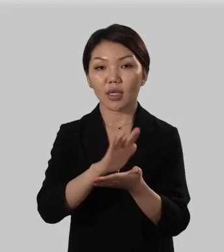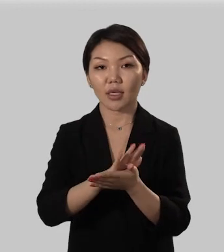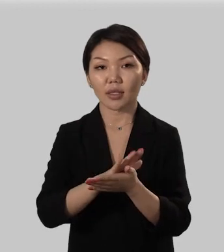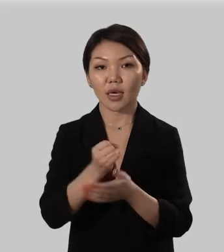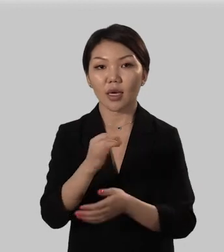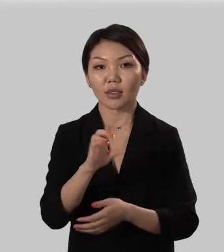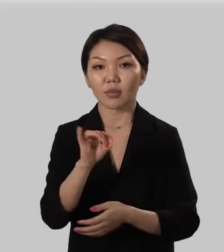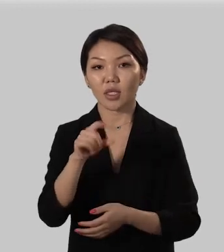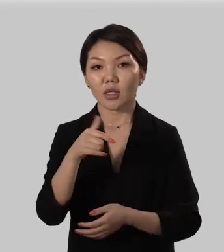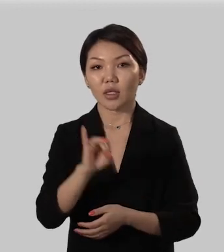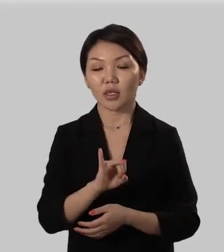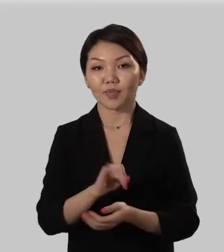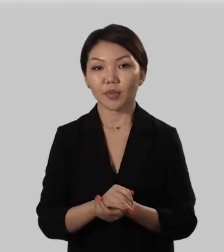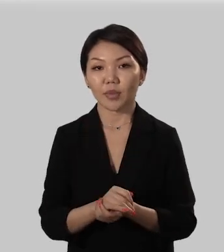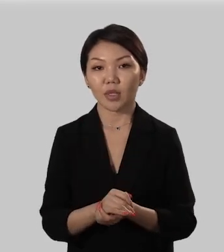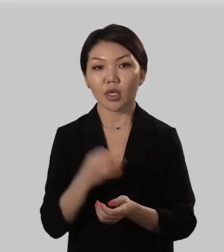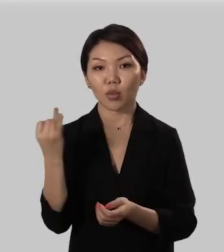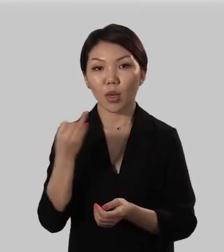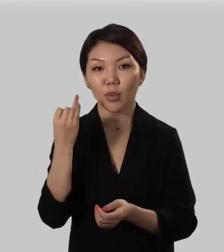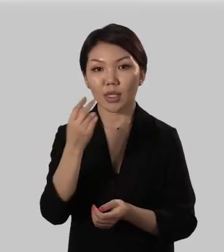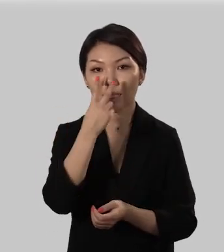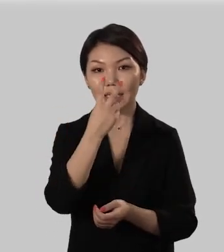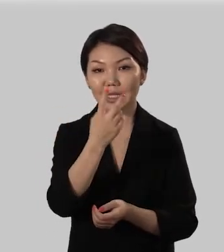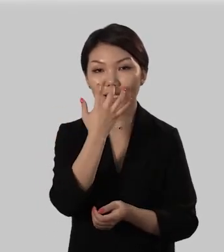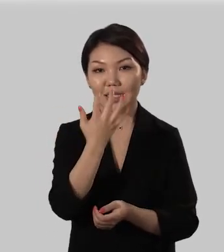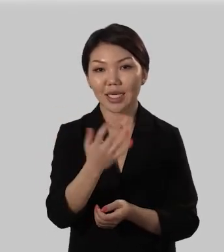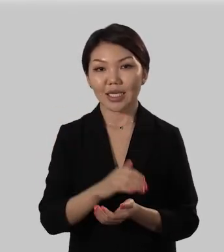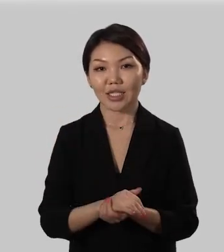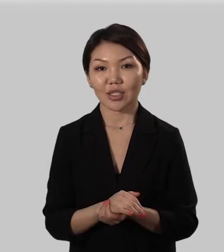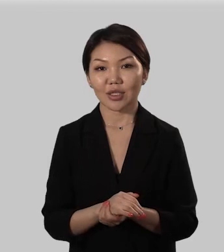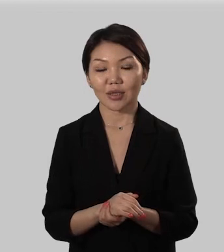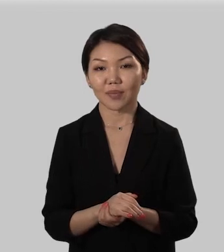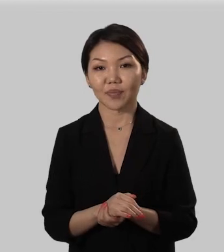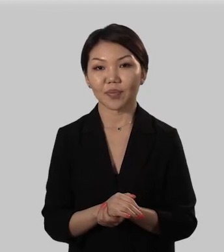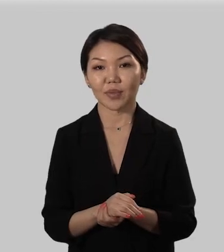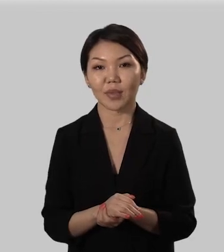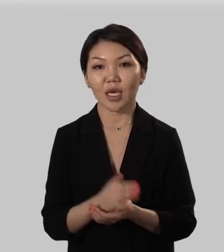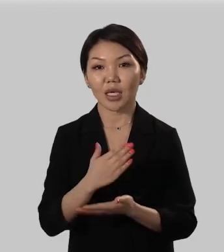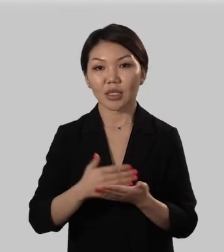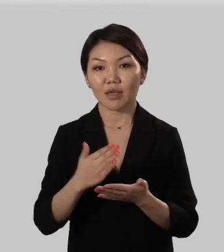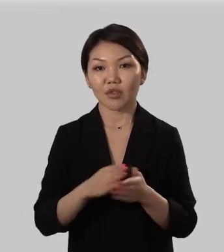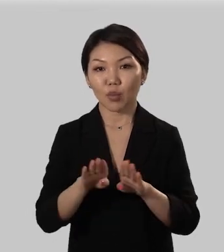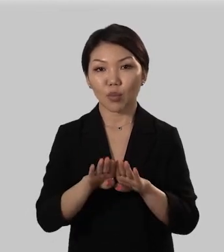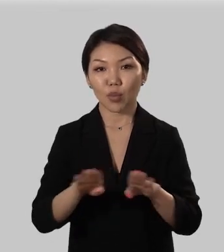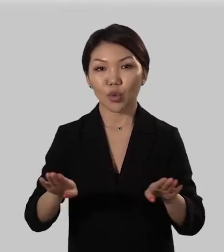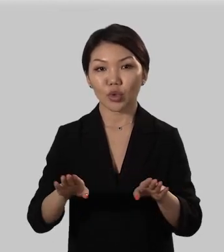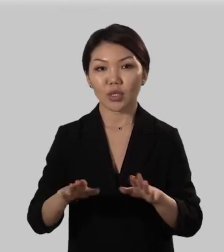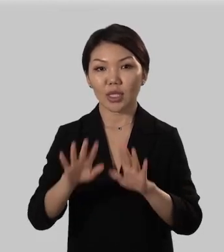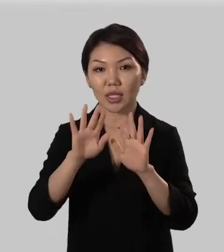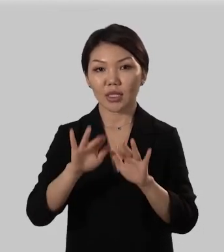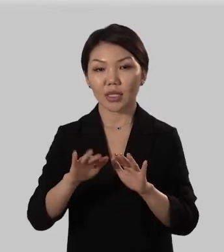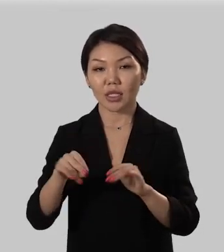любопытное зрелище почти совсем плоская серая дно озера с многочисленными ледяными